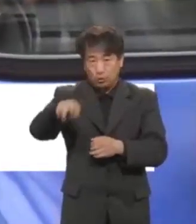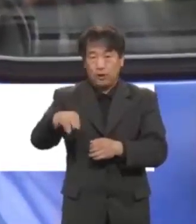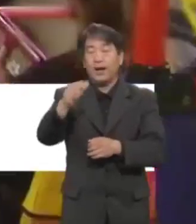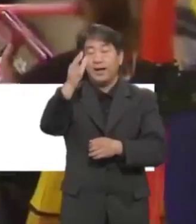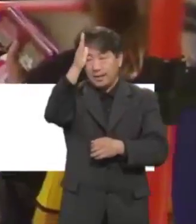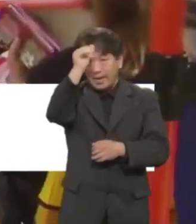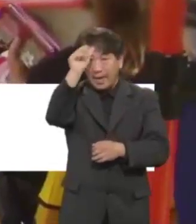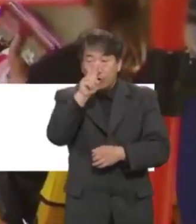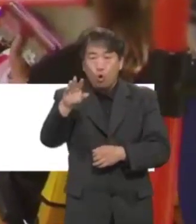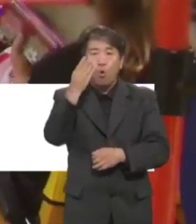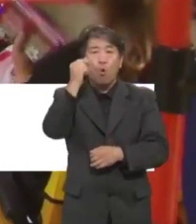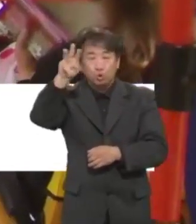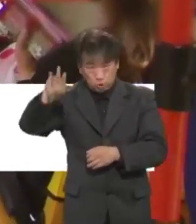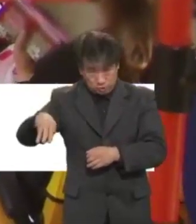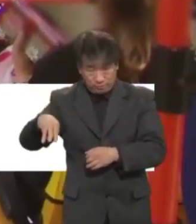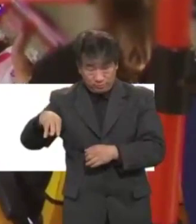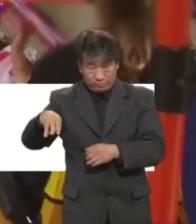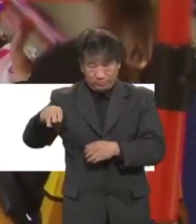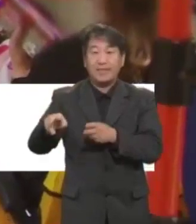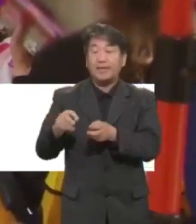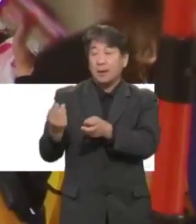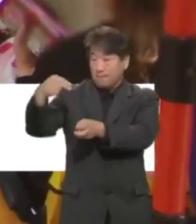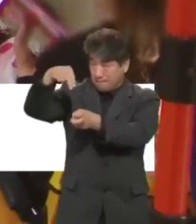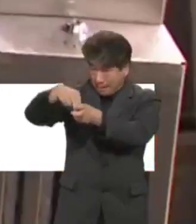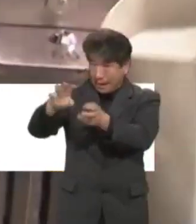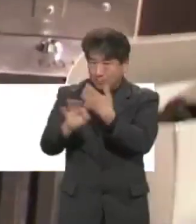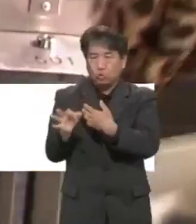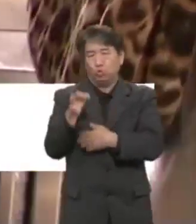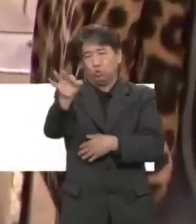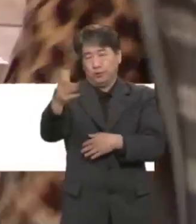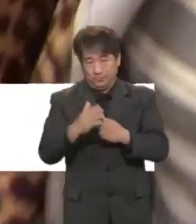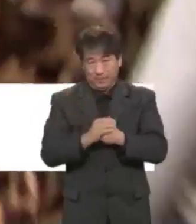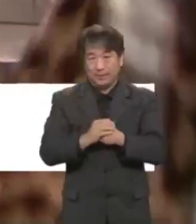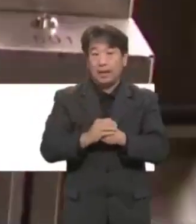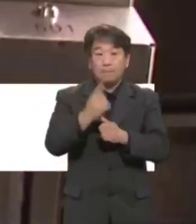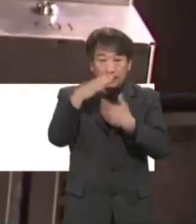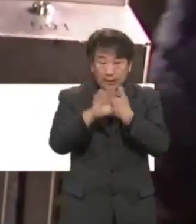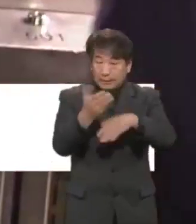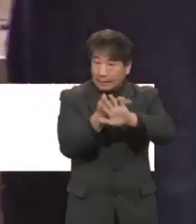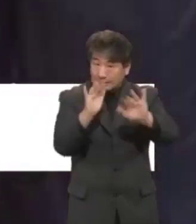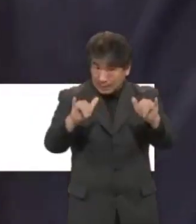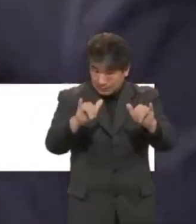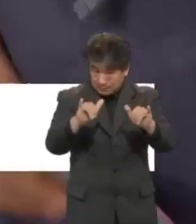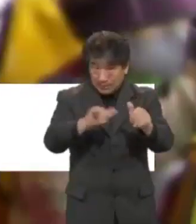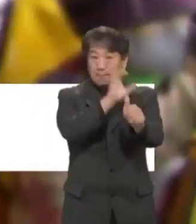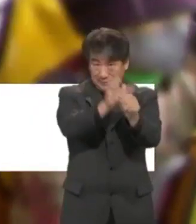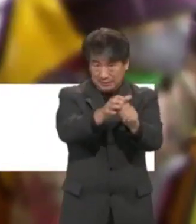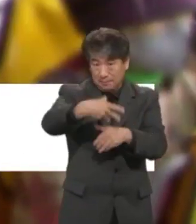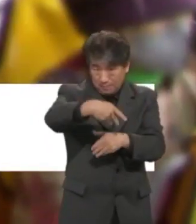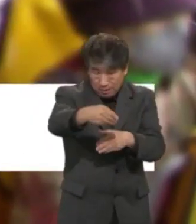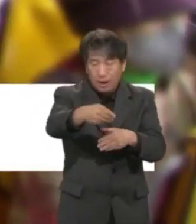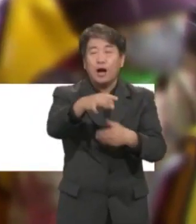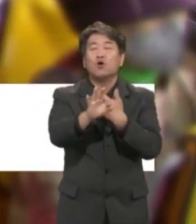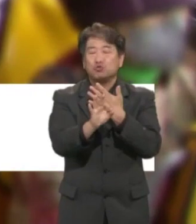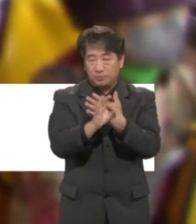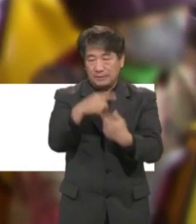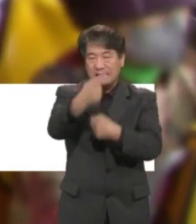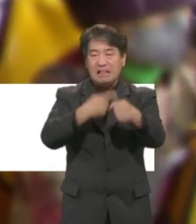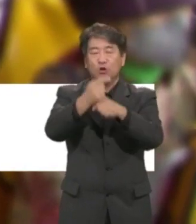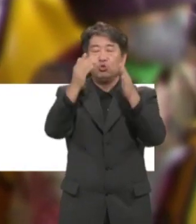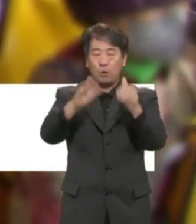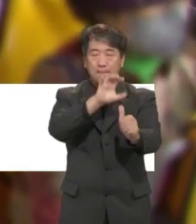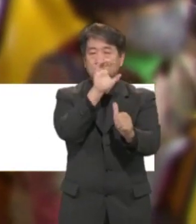옥천 지역에서 이용하는 시내버스는 요금이 부과됩니다. 대전시는 타인 사용 등 부정 사용이 적발되면 1년간 사용이